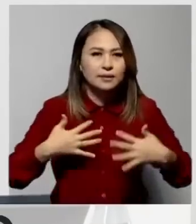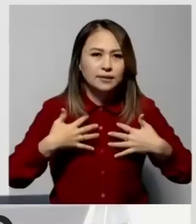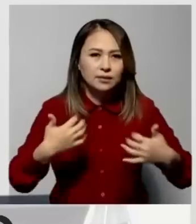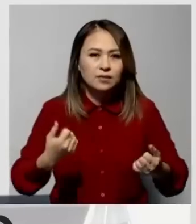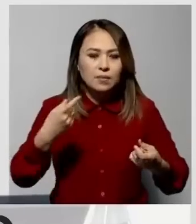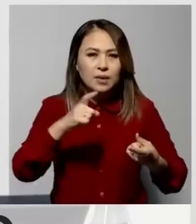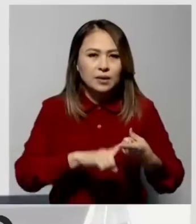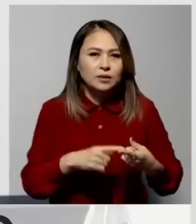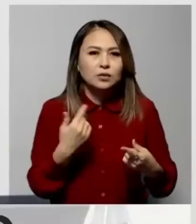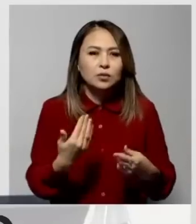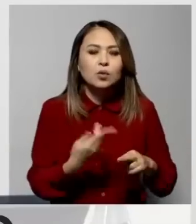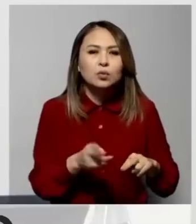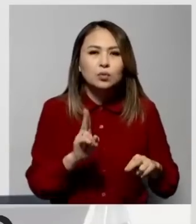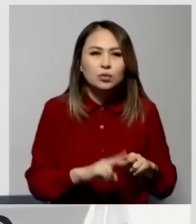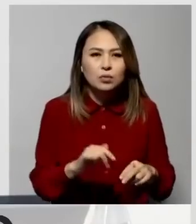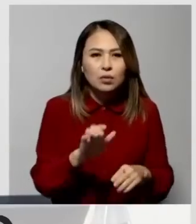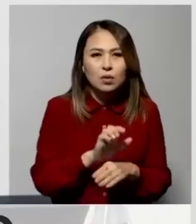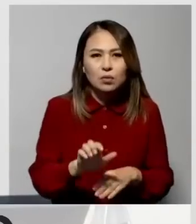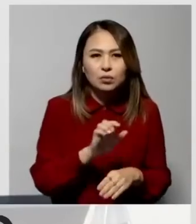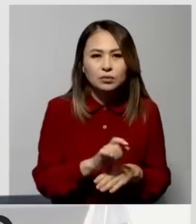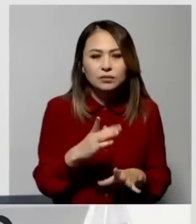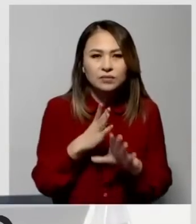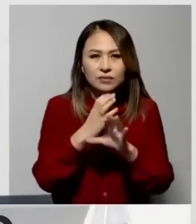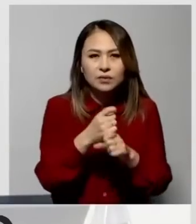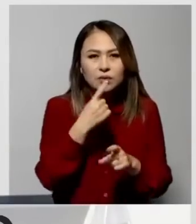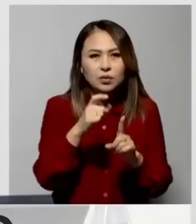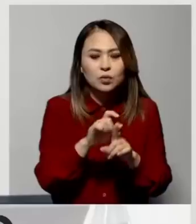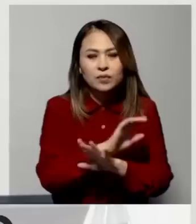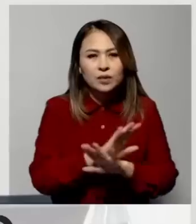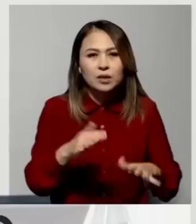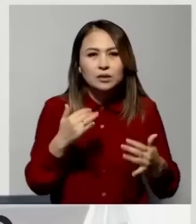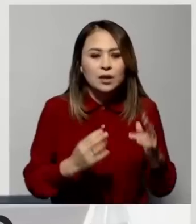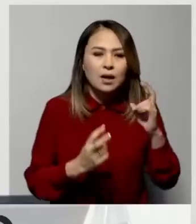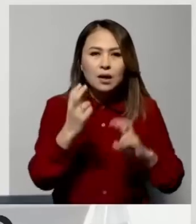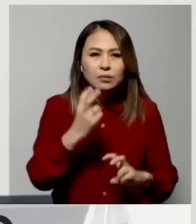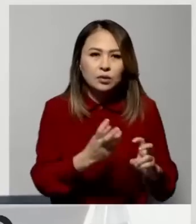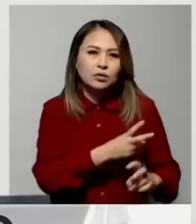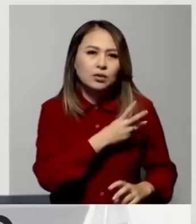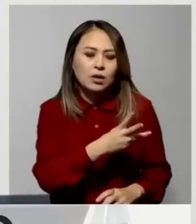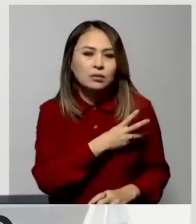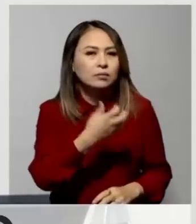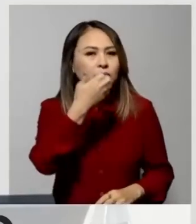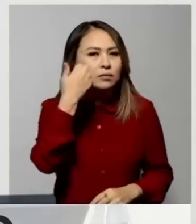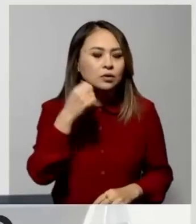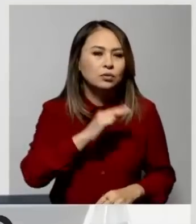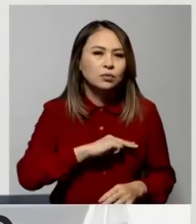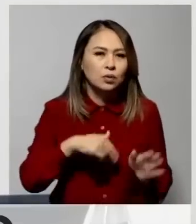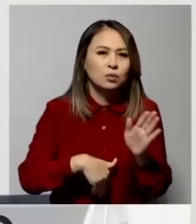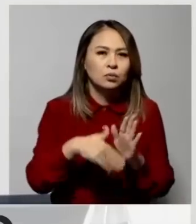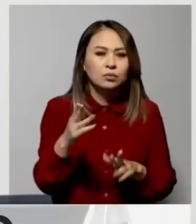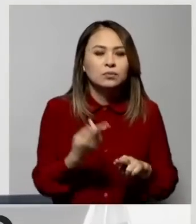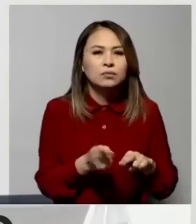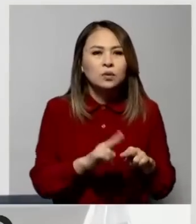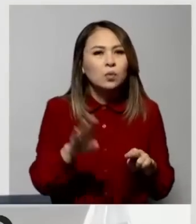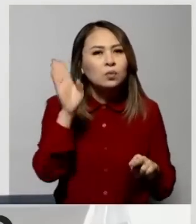осыған байланысты. Әрине, бұл өндіріс көлемін азайту деген сөз емес, сондықтан кәсіпорындарды ынталандыру арқылы жұмыс істеген жөн. Сондай-ақ